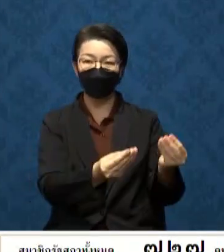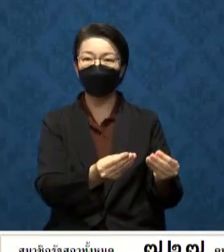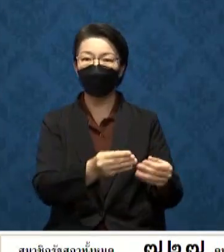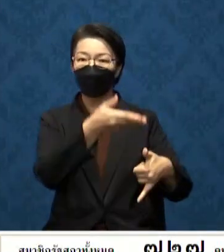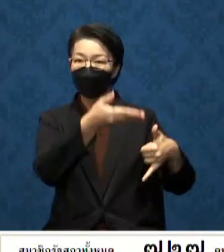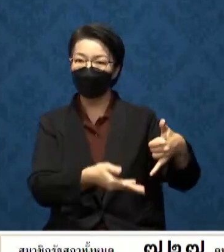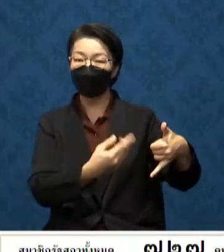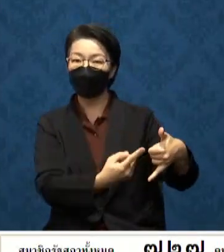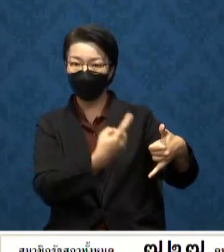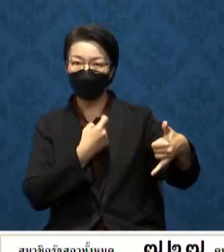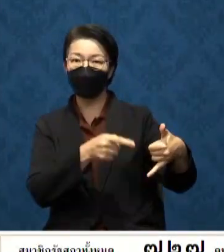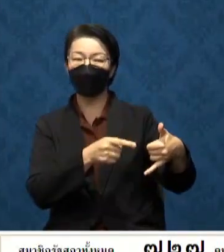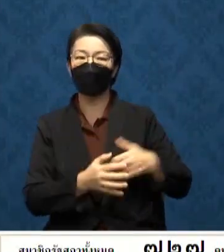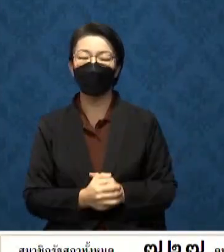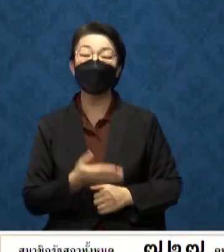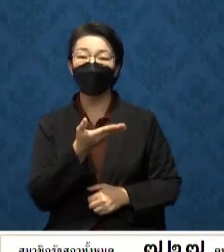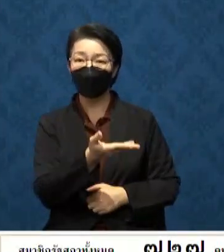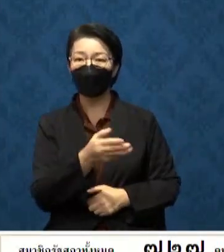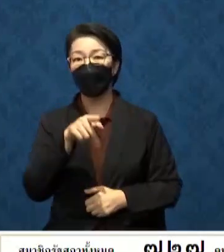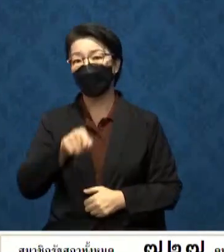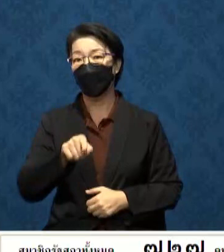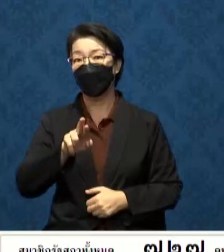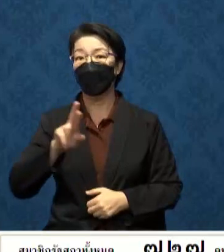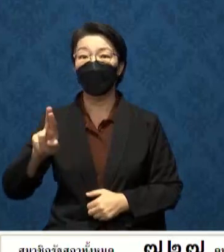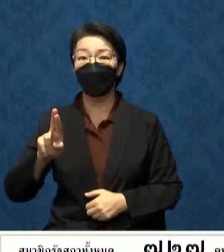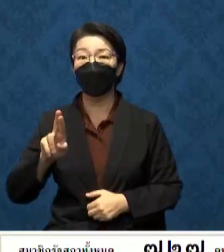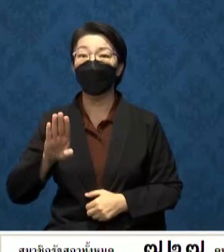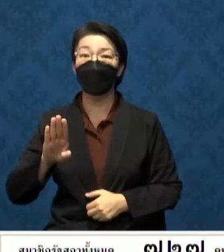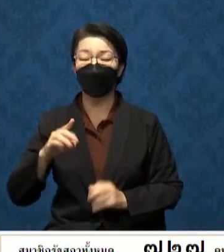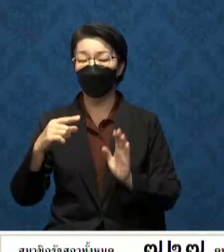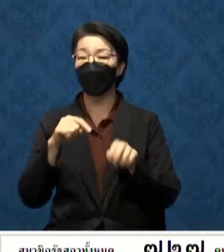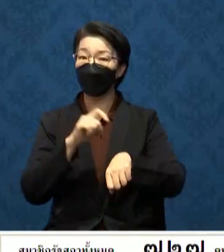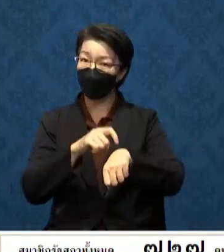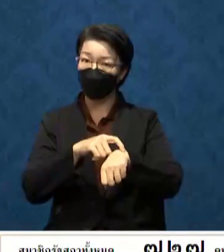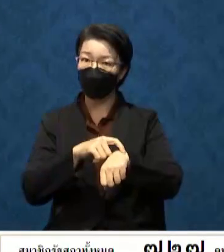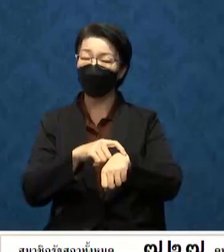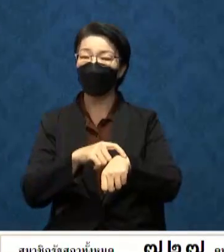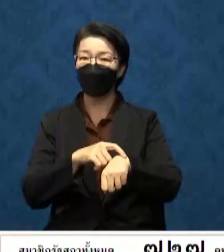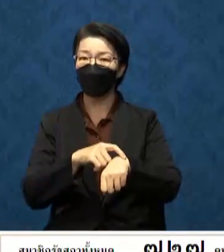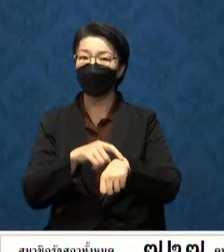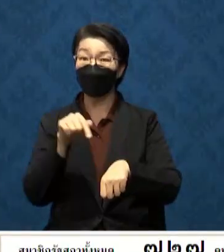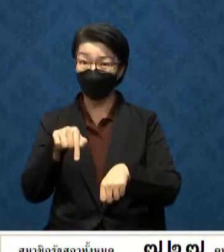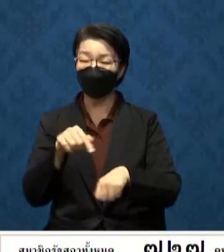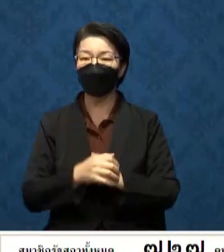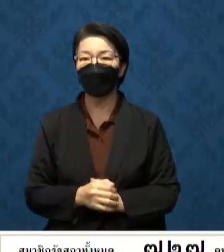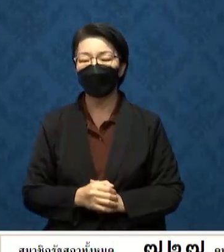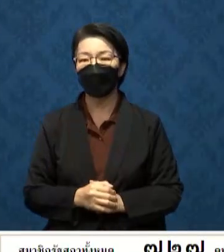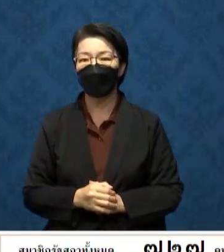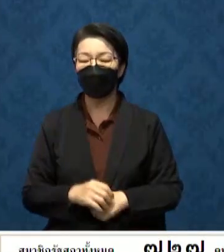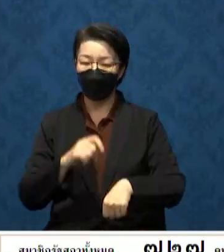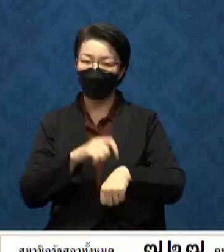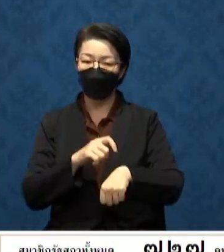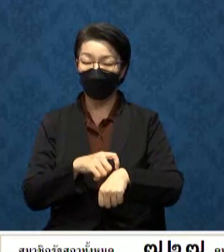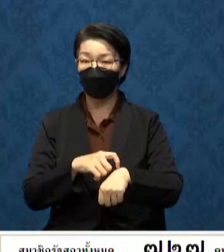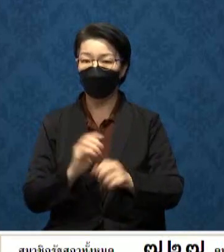ยพระราชบัญญัติฉบับนี้ได้มีกำหนดระยะเวลาในการที่หน่วยงานในกระบวน